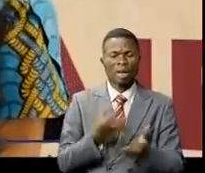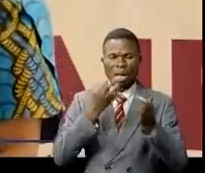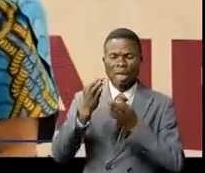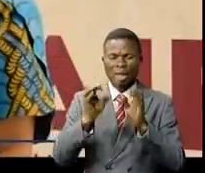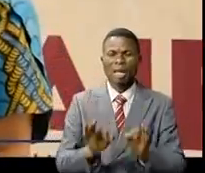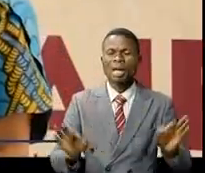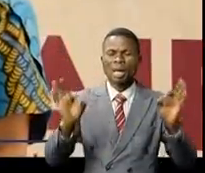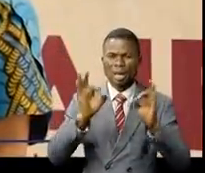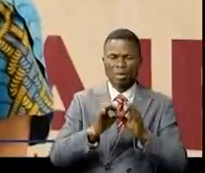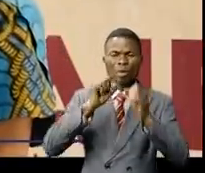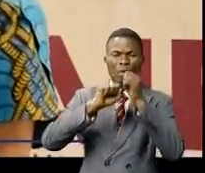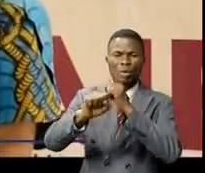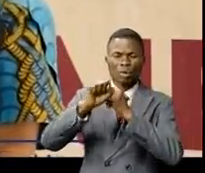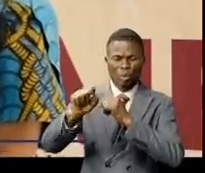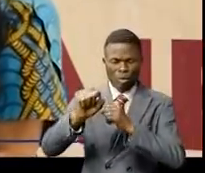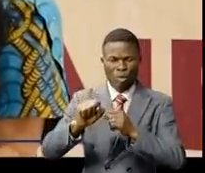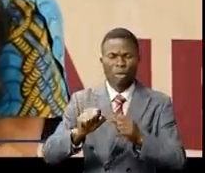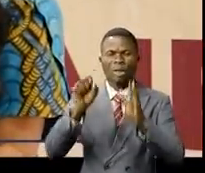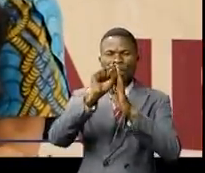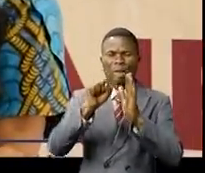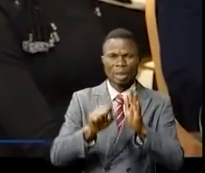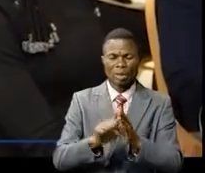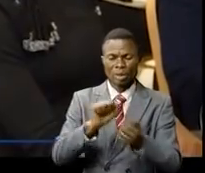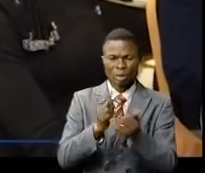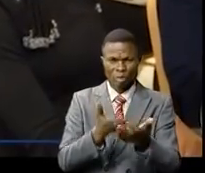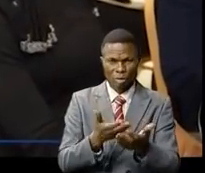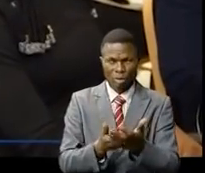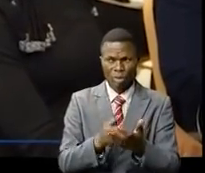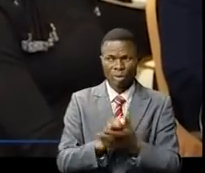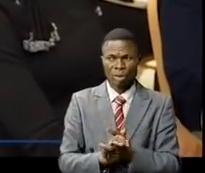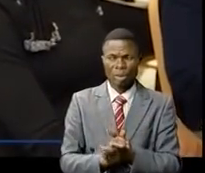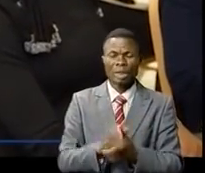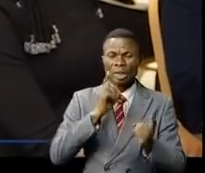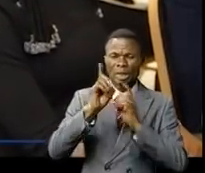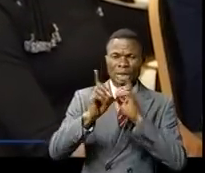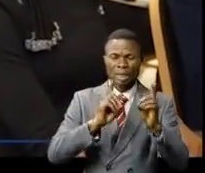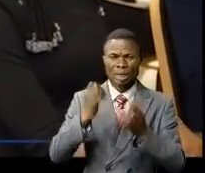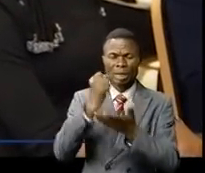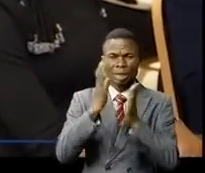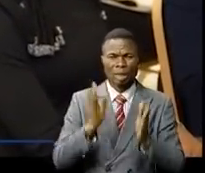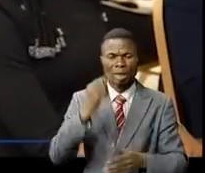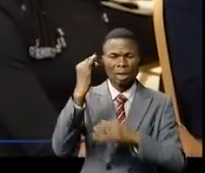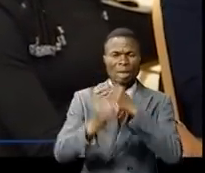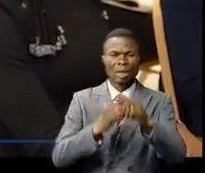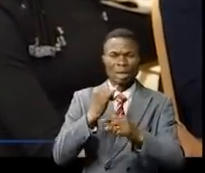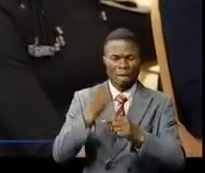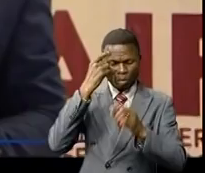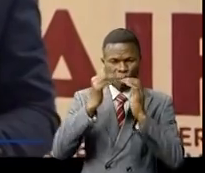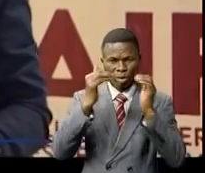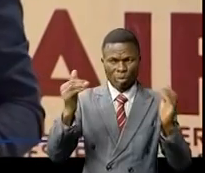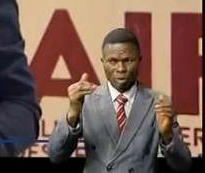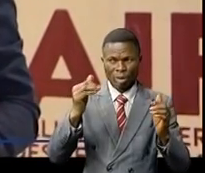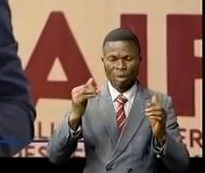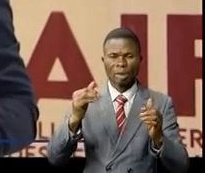de la campagne regard des statistiques en sa possession une autre allocution celle de l'ambassadeur international pour la paix trésor